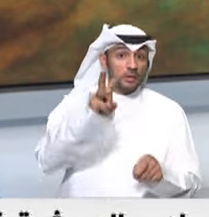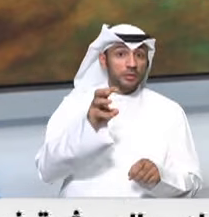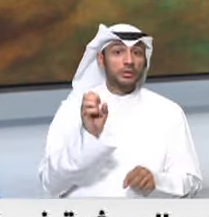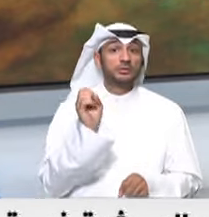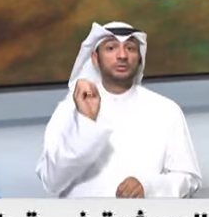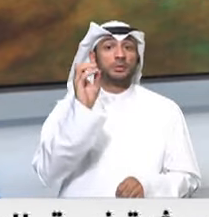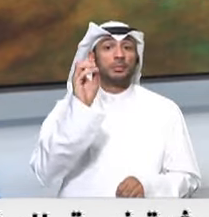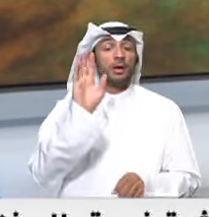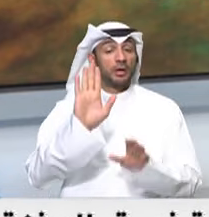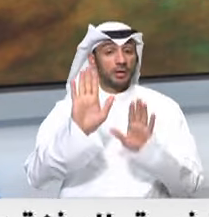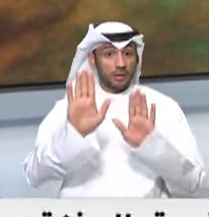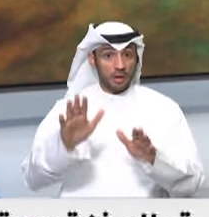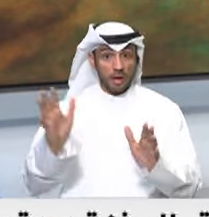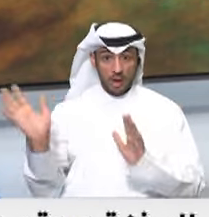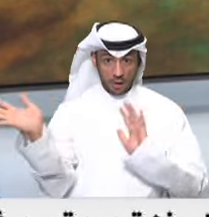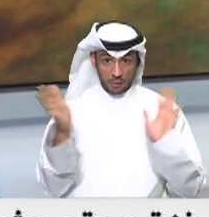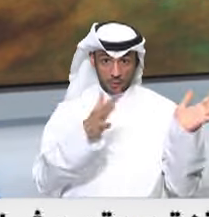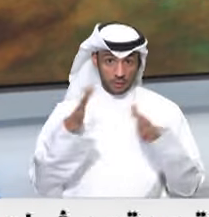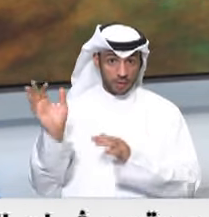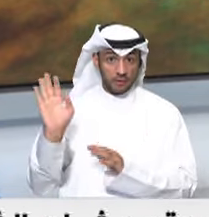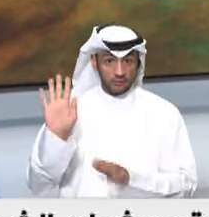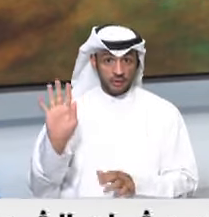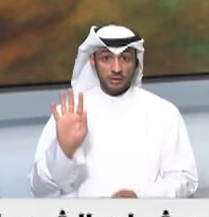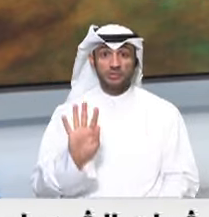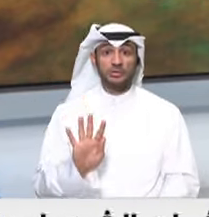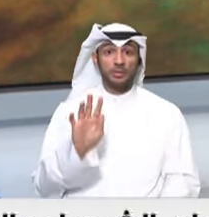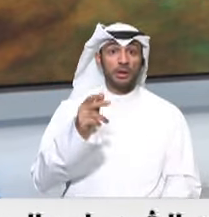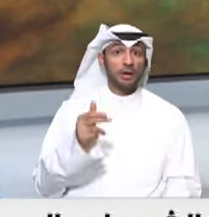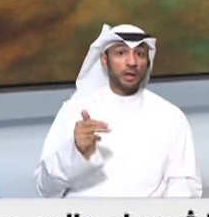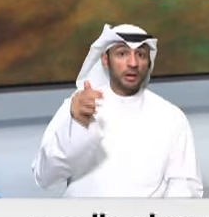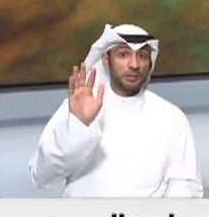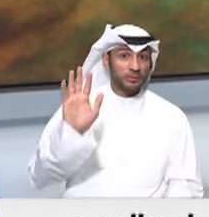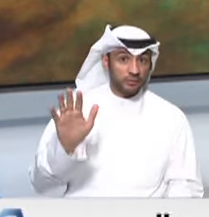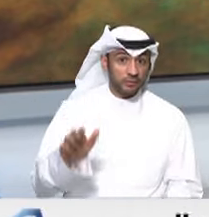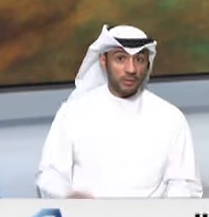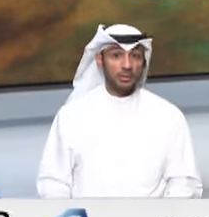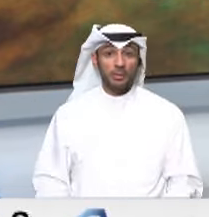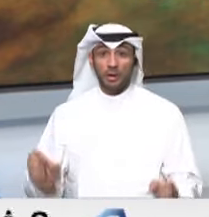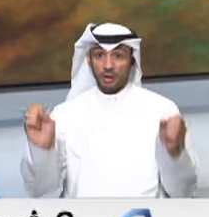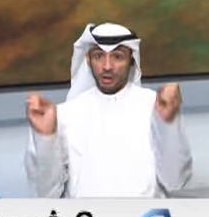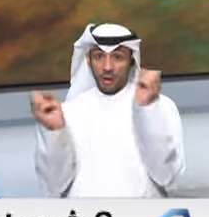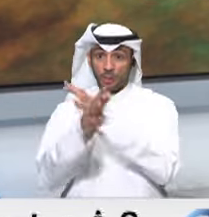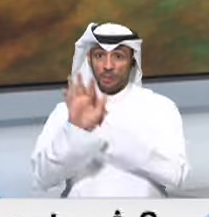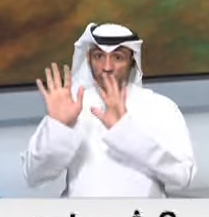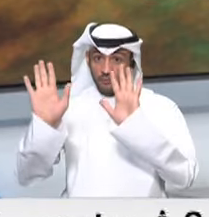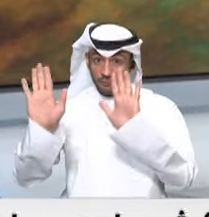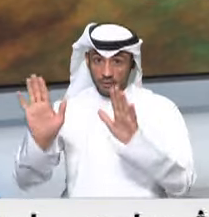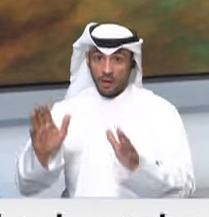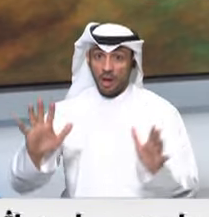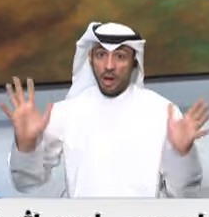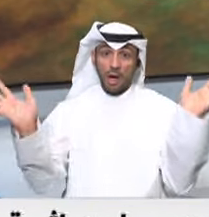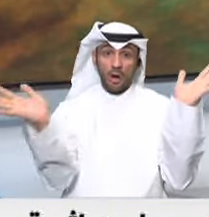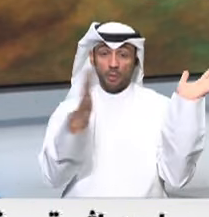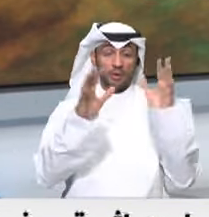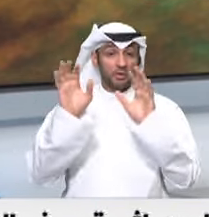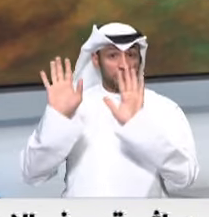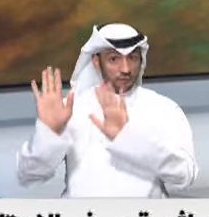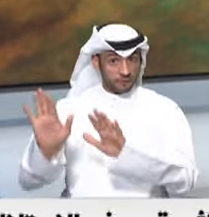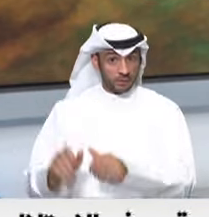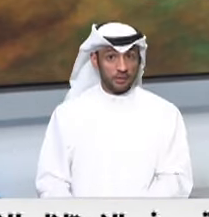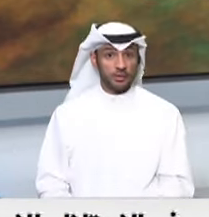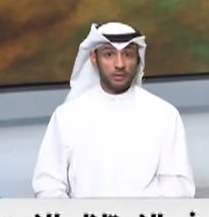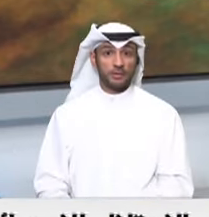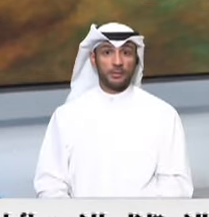الاولى تدريجيا الهواء الشمالي غربي ويكون تقلب الاتجاه واثناء تقلب اتجاه الرياح هناك فرص للهواء الكوس اقل درجات